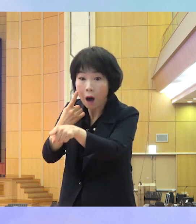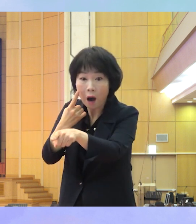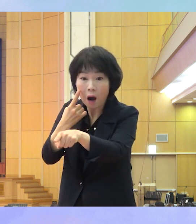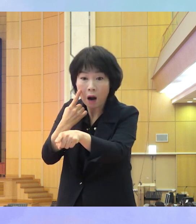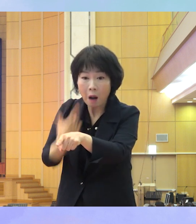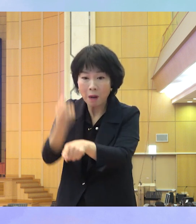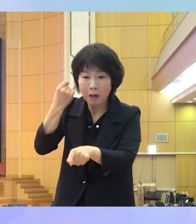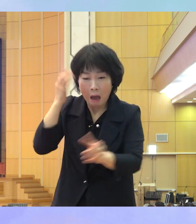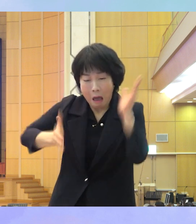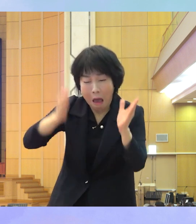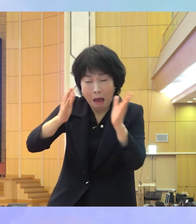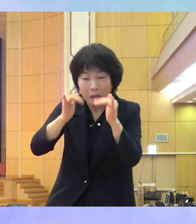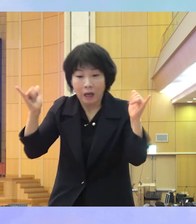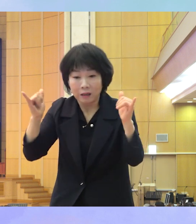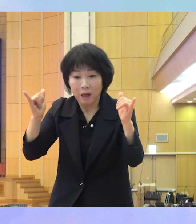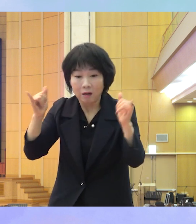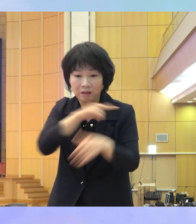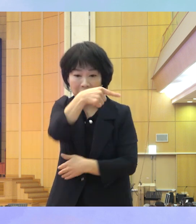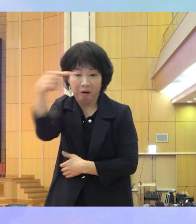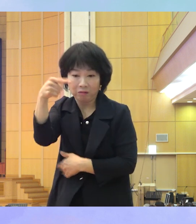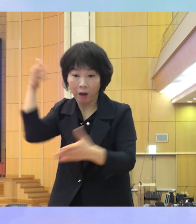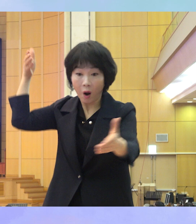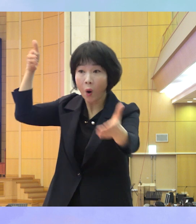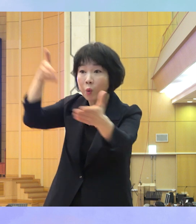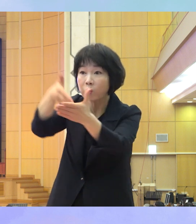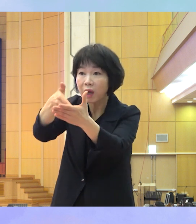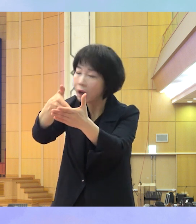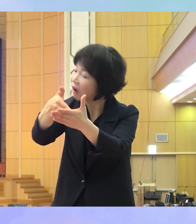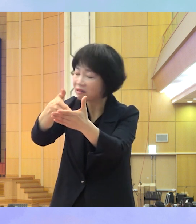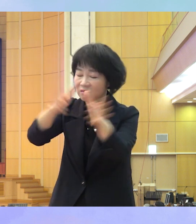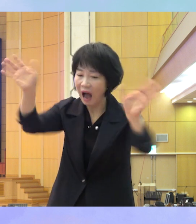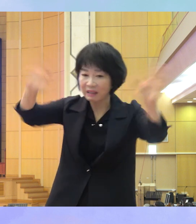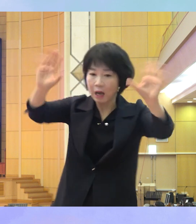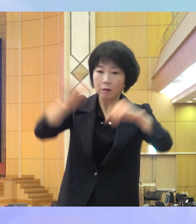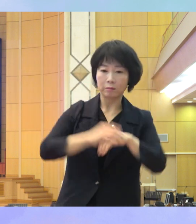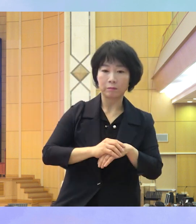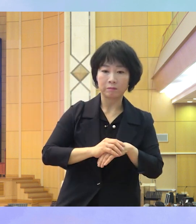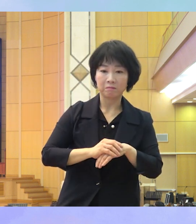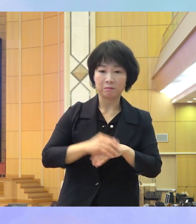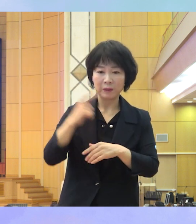빠른 경주자들이라고 선착하는 것이 아니며